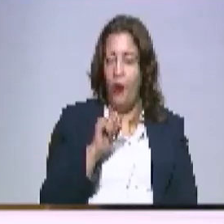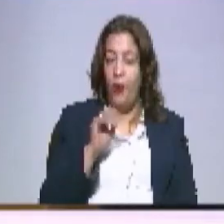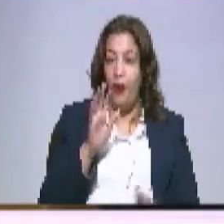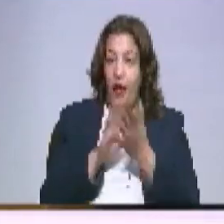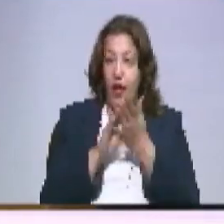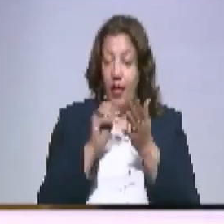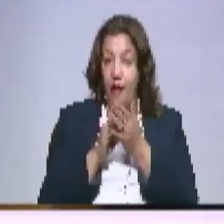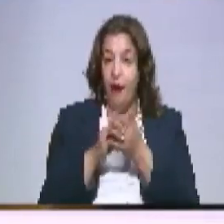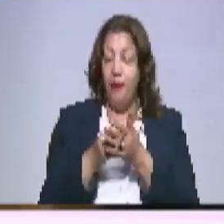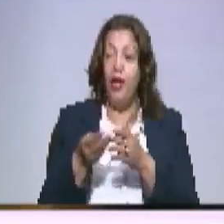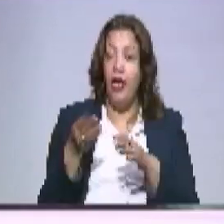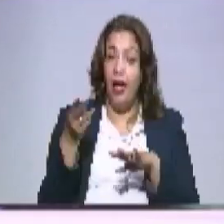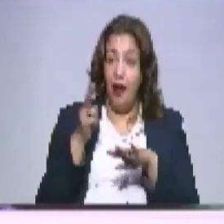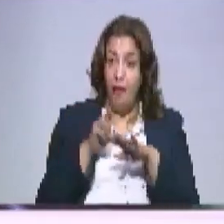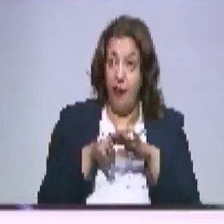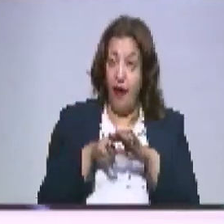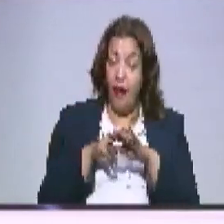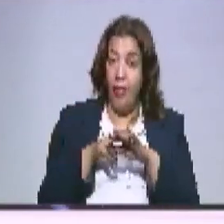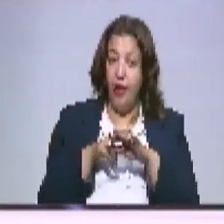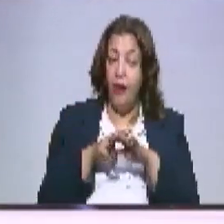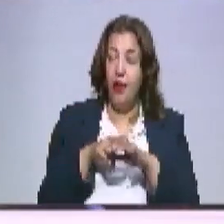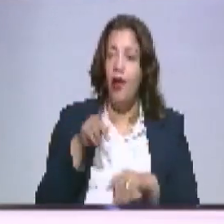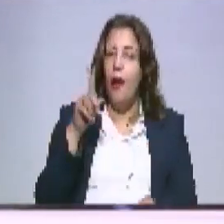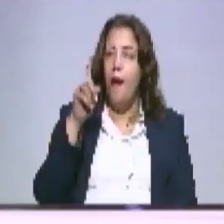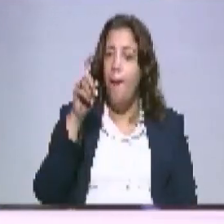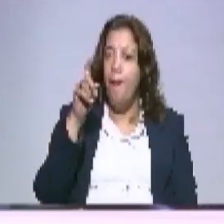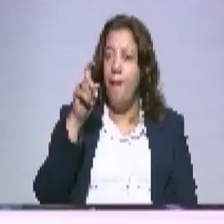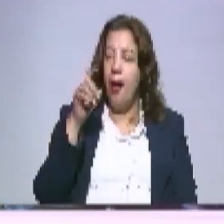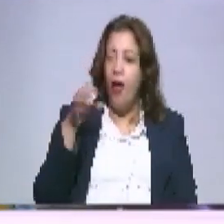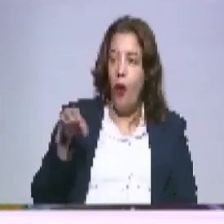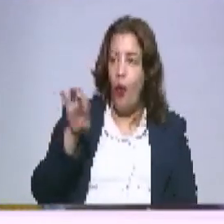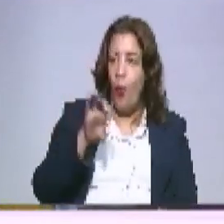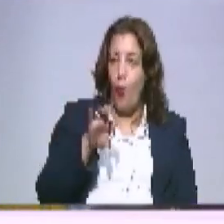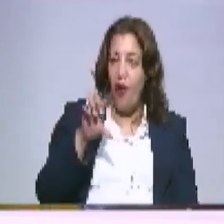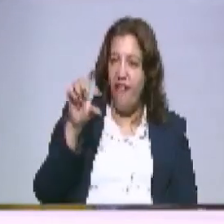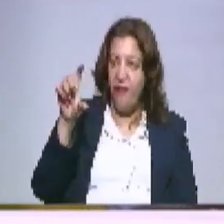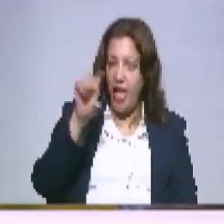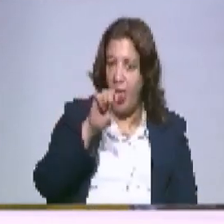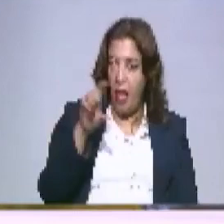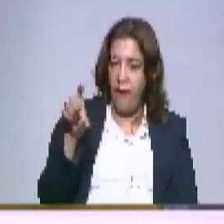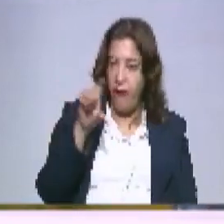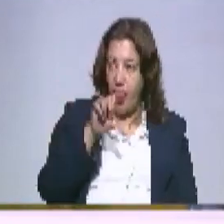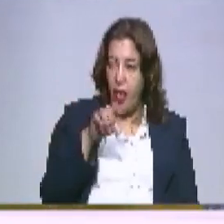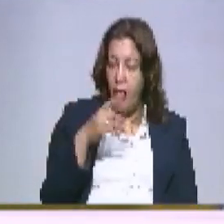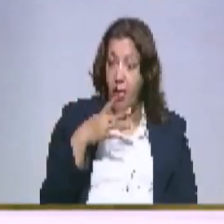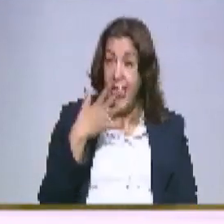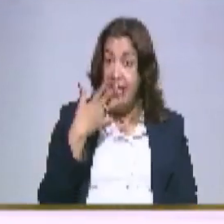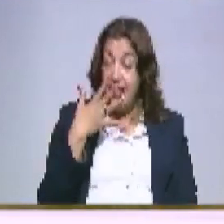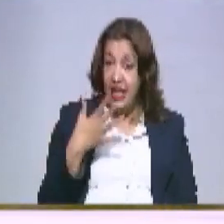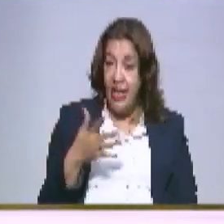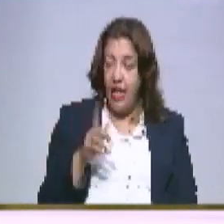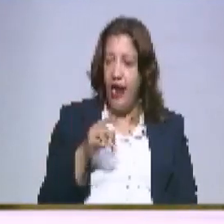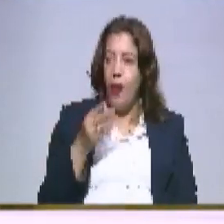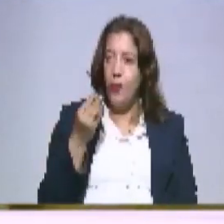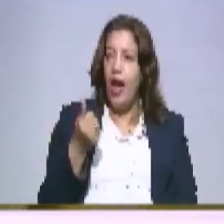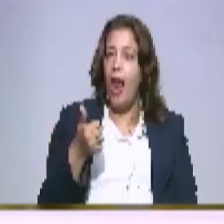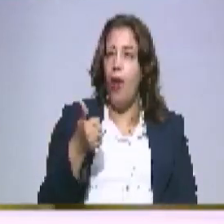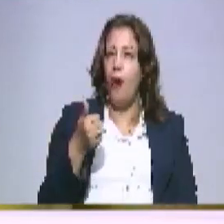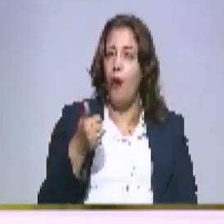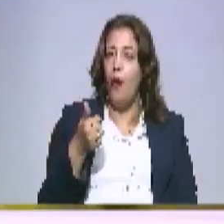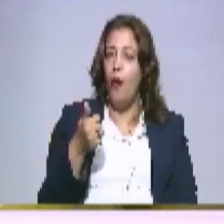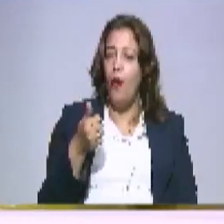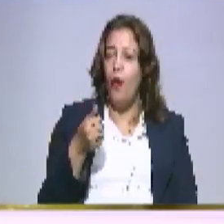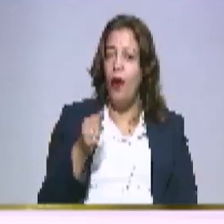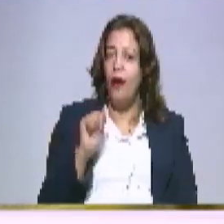ونبتدي ننزل عليها بفنجان ميه، فنجان ميه، فنجان ميه، لغايه لما انا مش عايزها تبقى طريه، انا عايزها تبقى